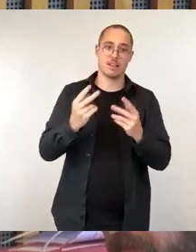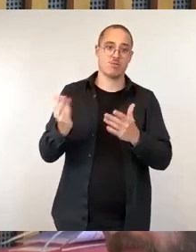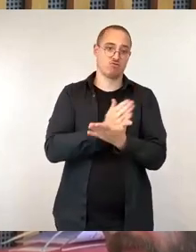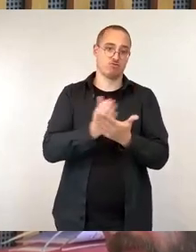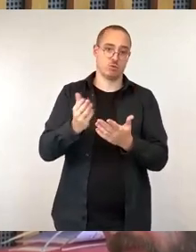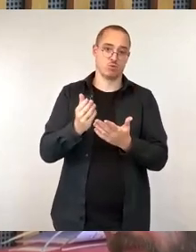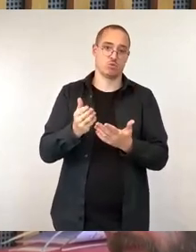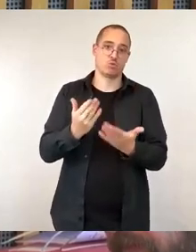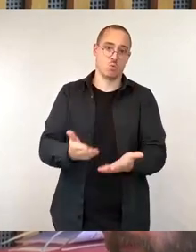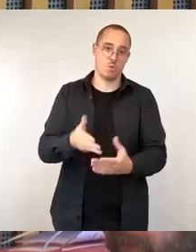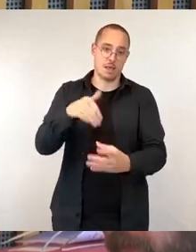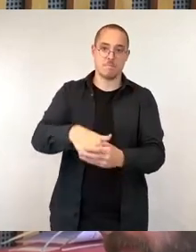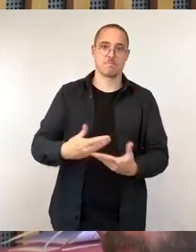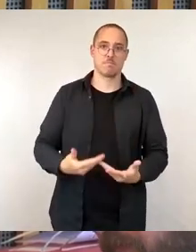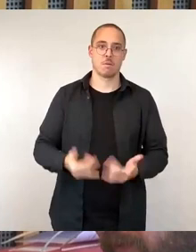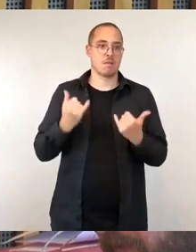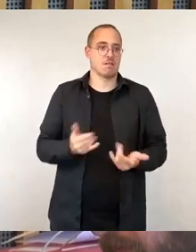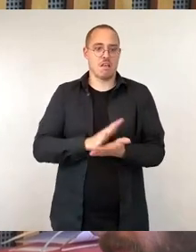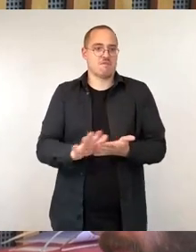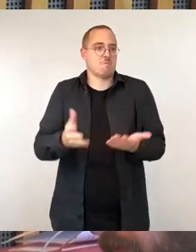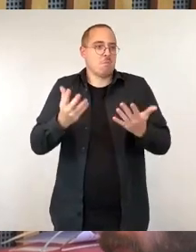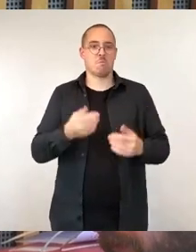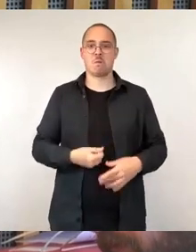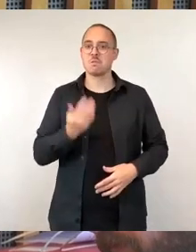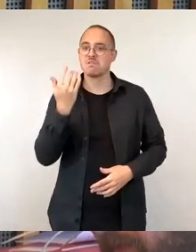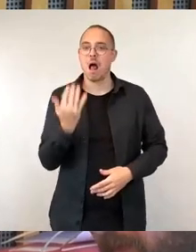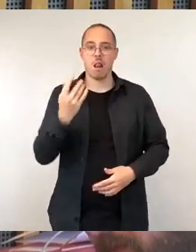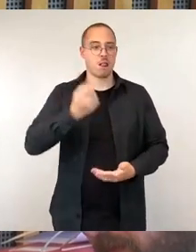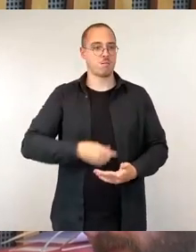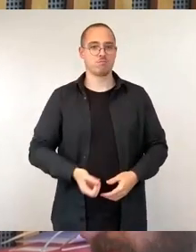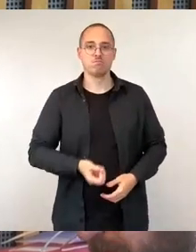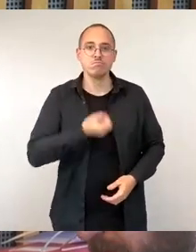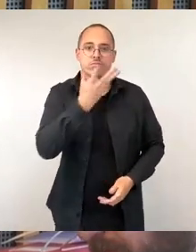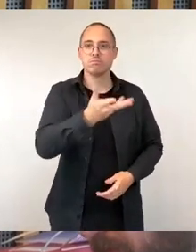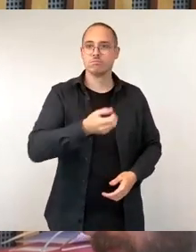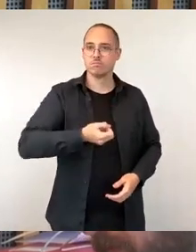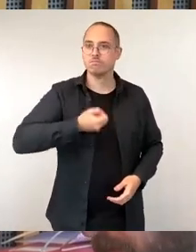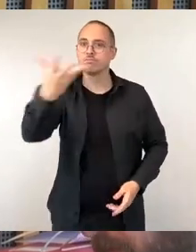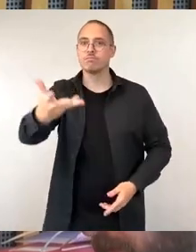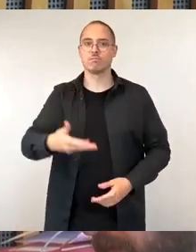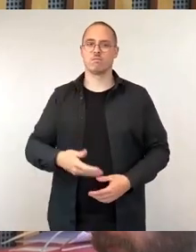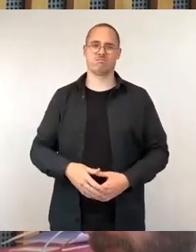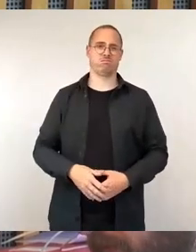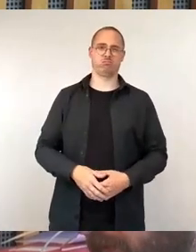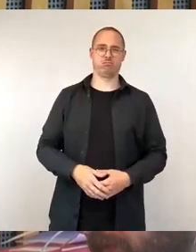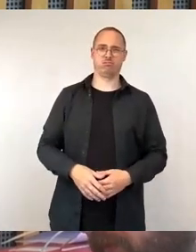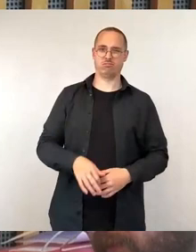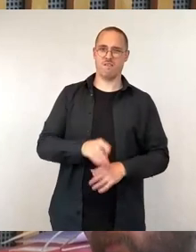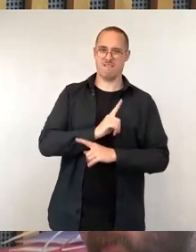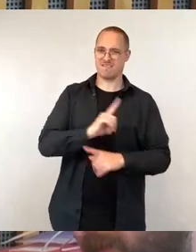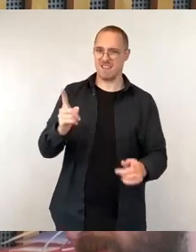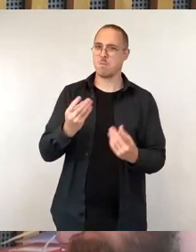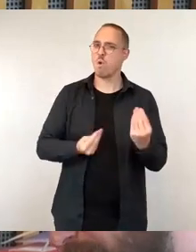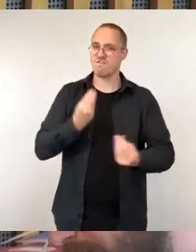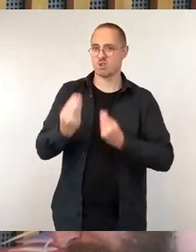eben irgendwelche Zahlen in den Raum hineinzurufen, das ist hochgradig unseriös. Und ich möchte vermeiden, dass wir